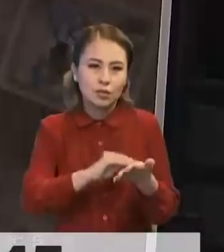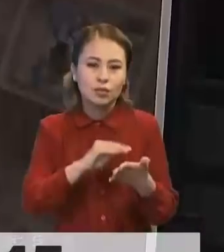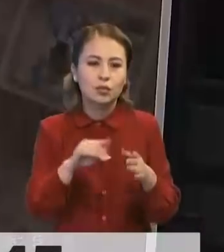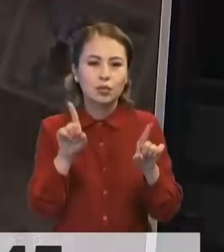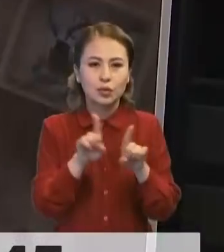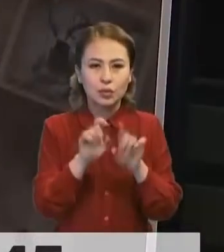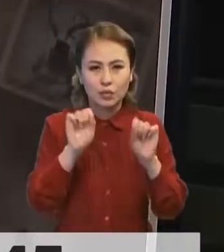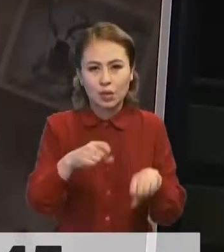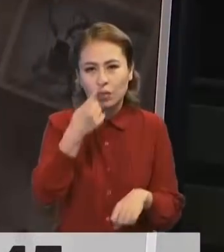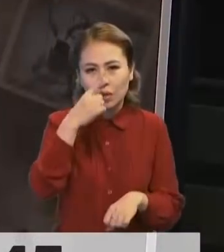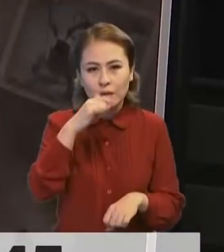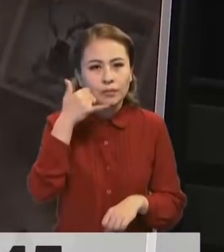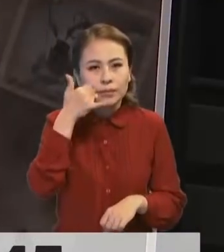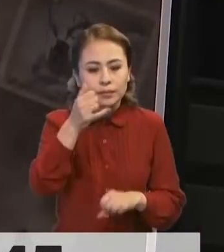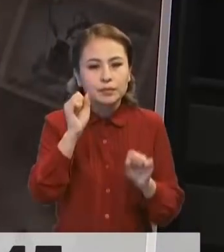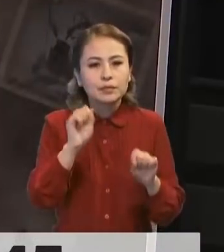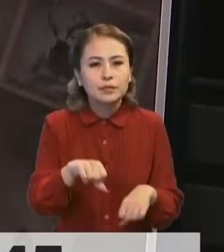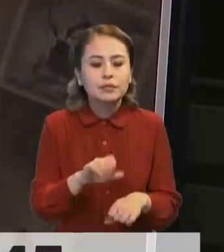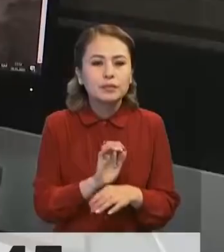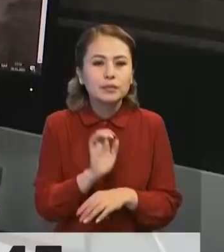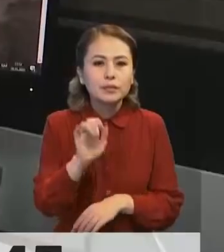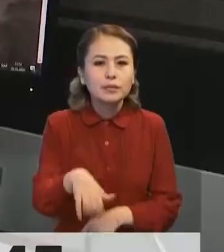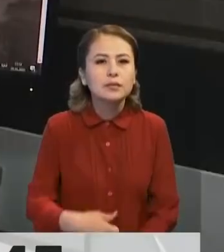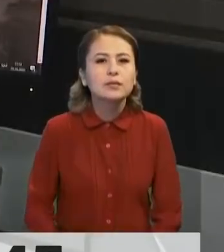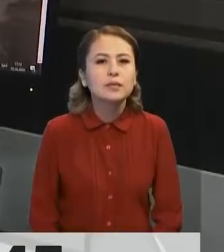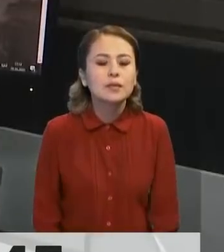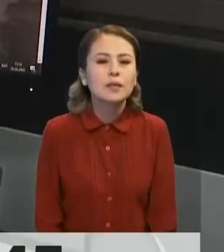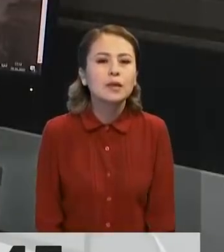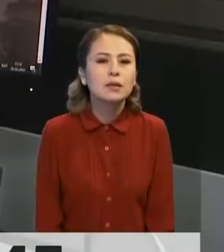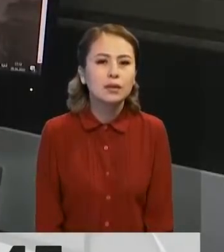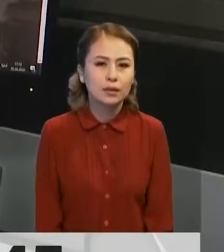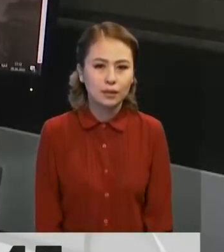келсе, онда мына нөмірге мағлұматты жүктесеңіз болады.